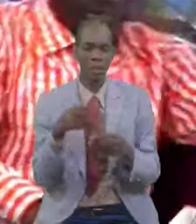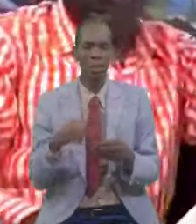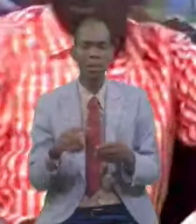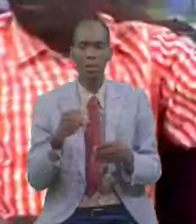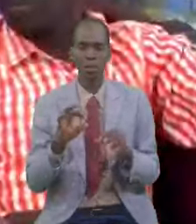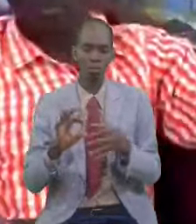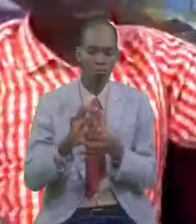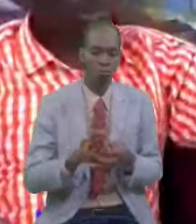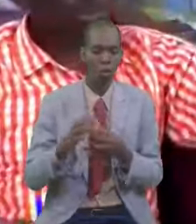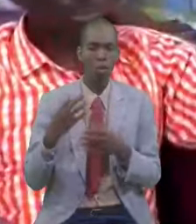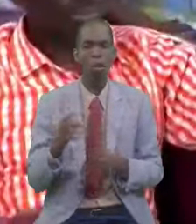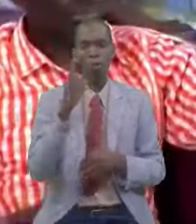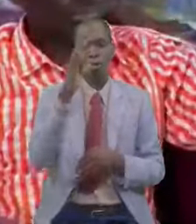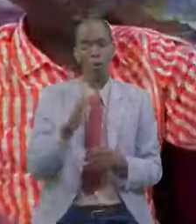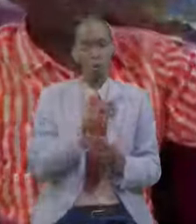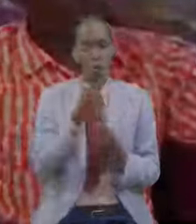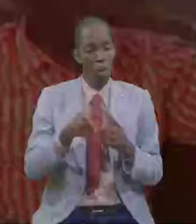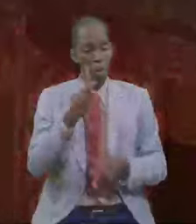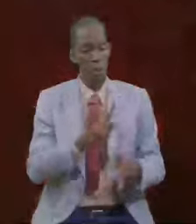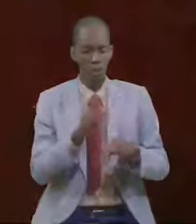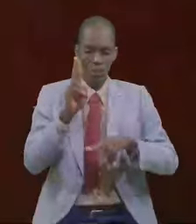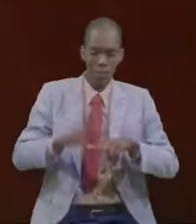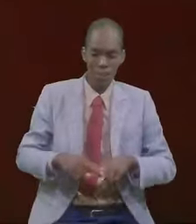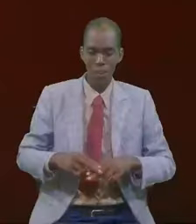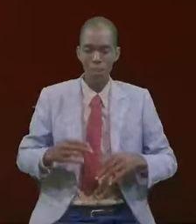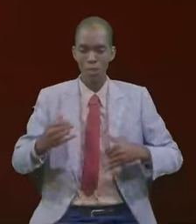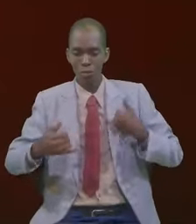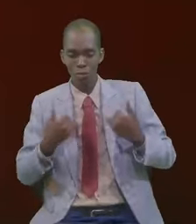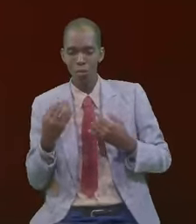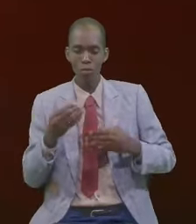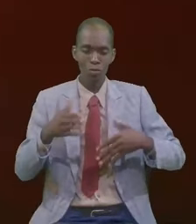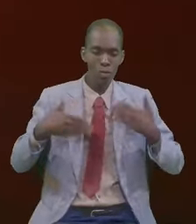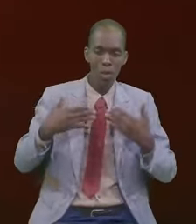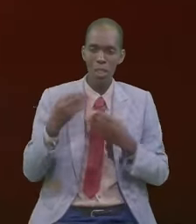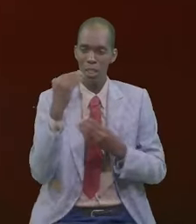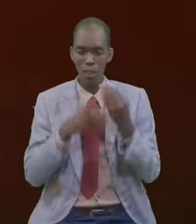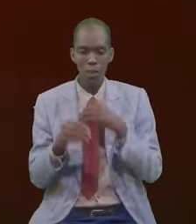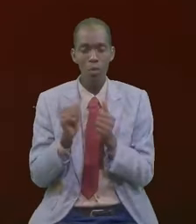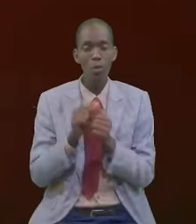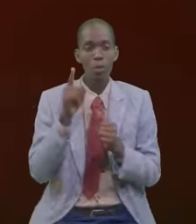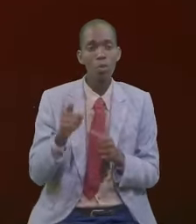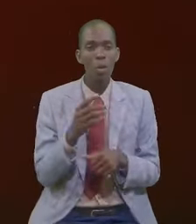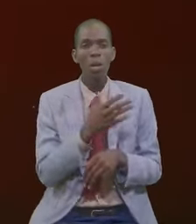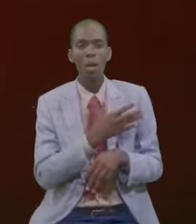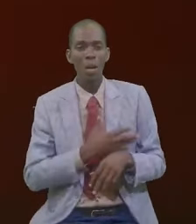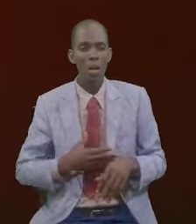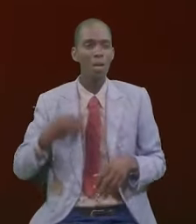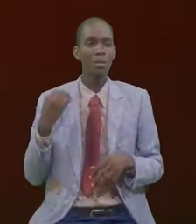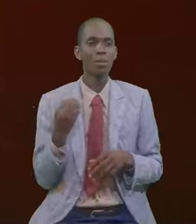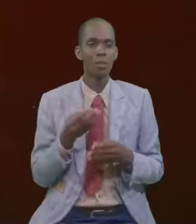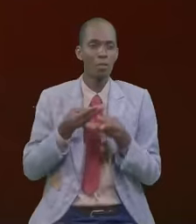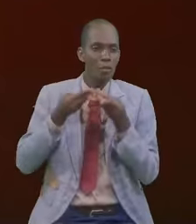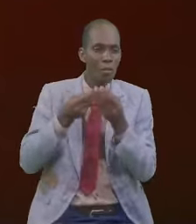de Dieu. Quand ils mangent avec vous, faisant impudemment bonne chère, se